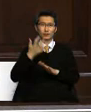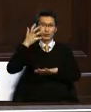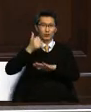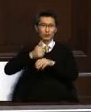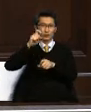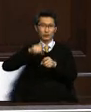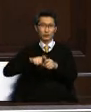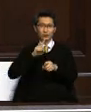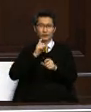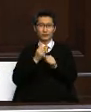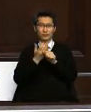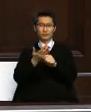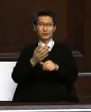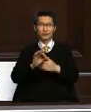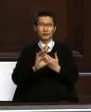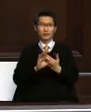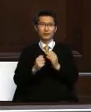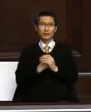결론적으로 말씀드리면,